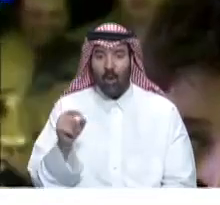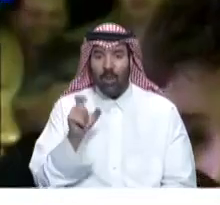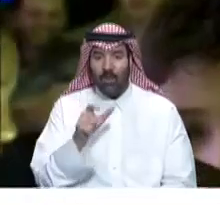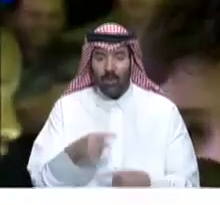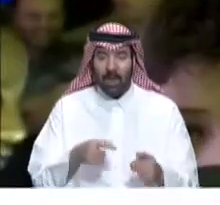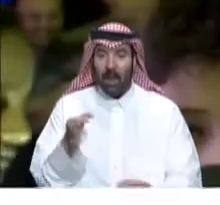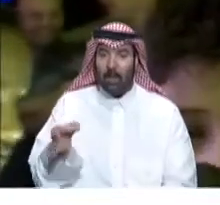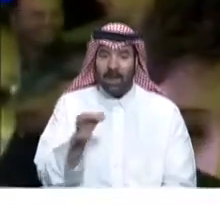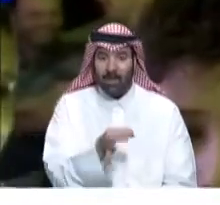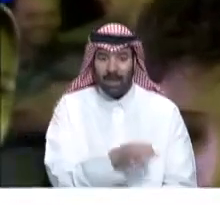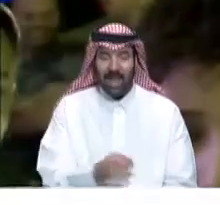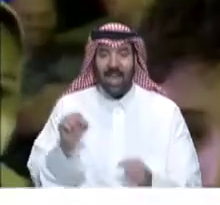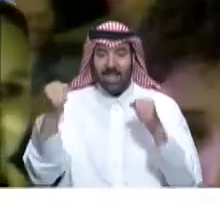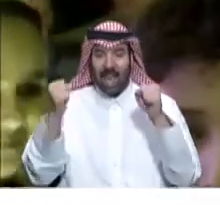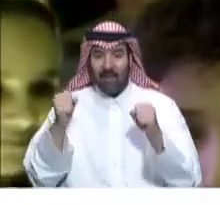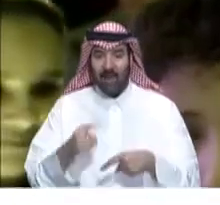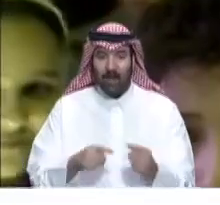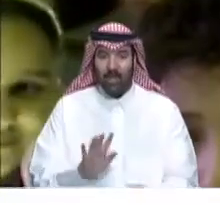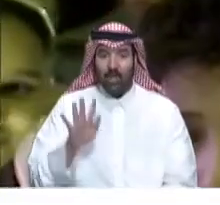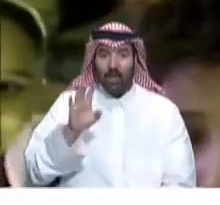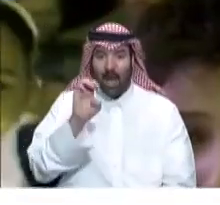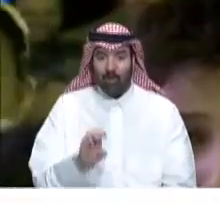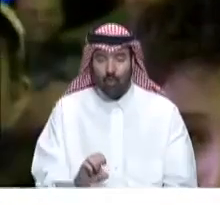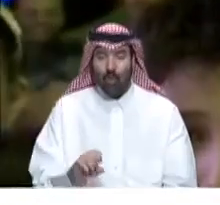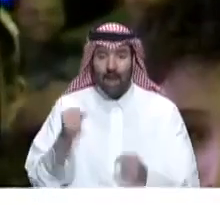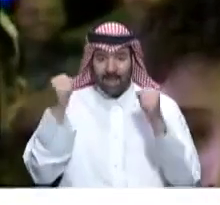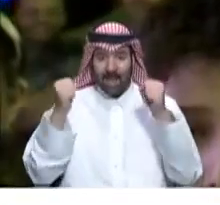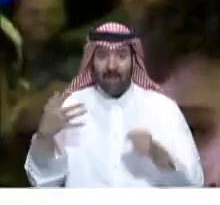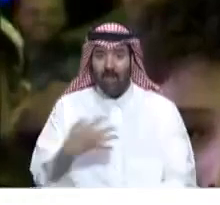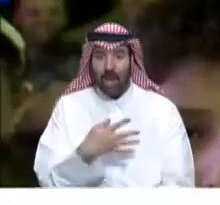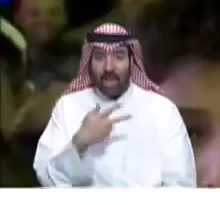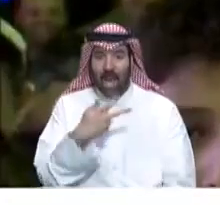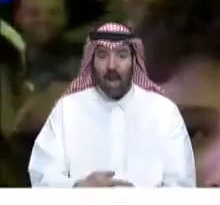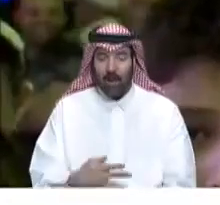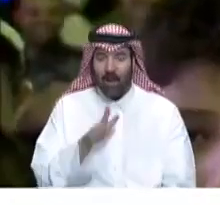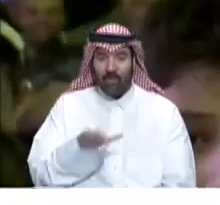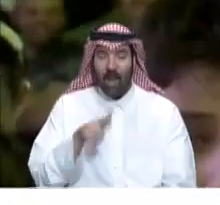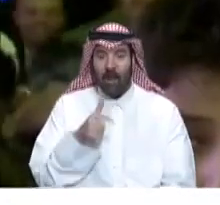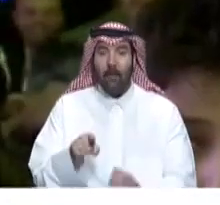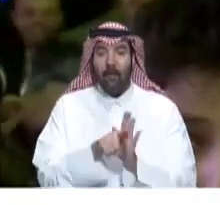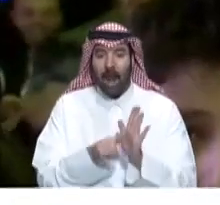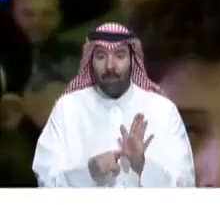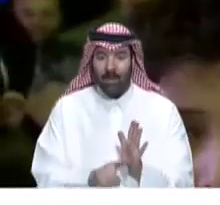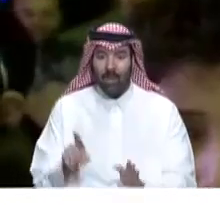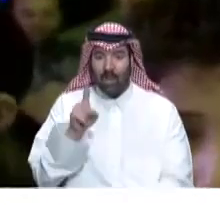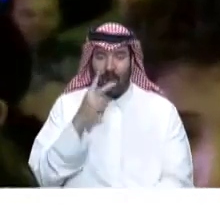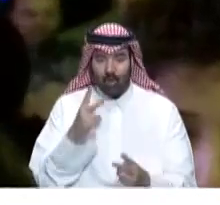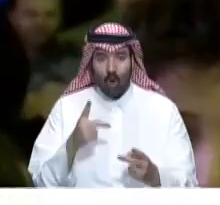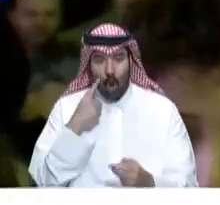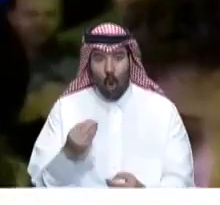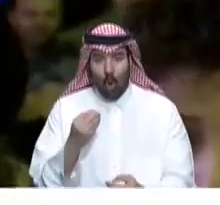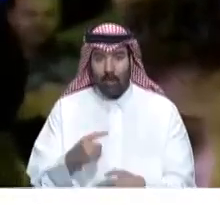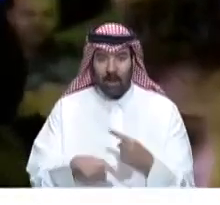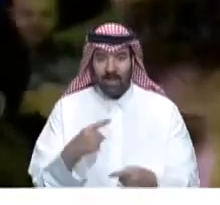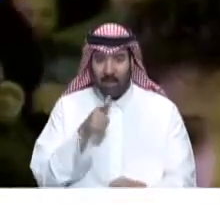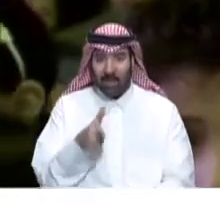كل منطقة في محافظة الطائف شمال جنوب شرق غرب فيها فعاليات. إن شاء الله بإذن الله أنكم تجدون ما يسركم في